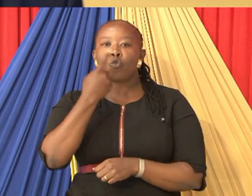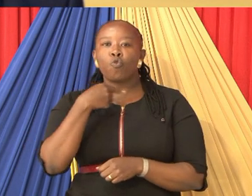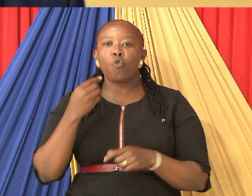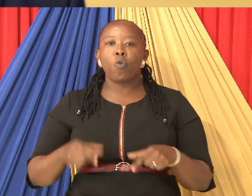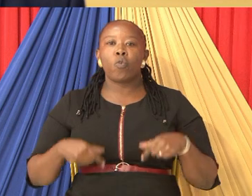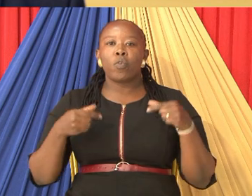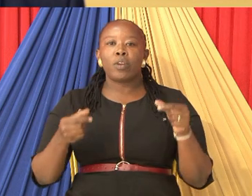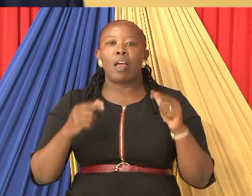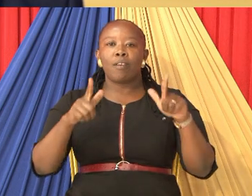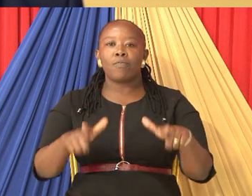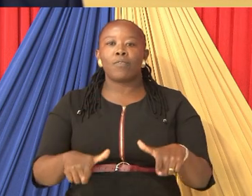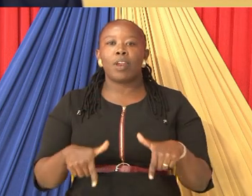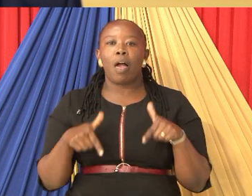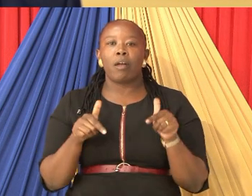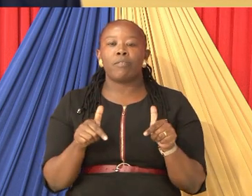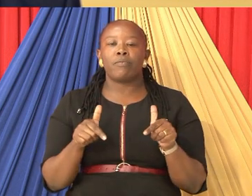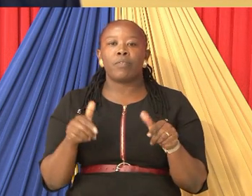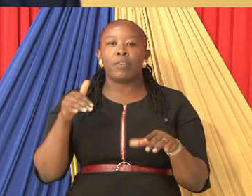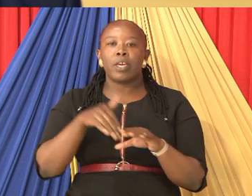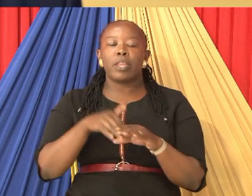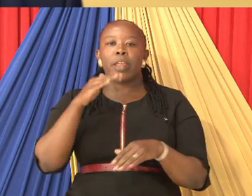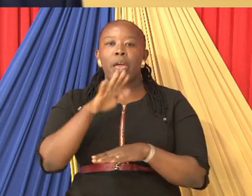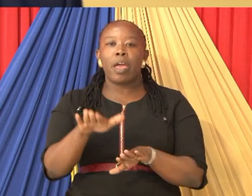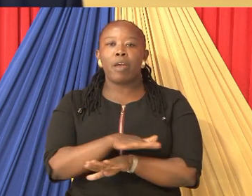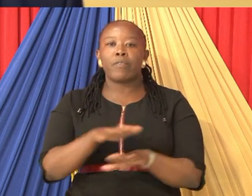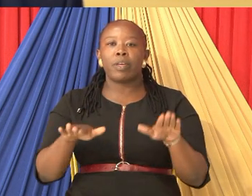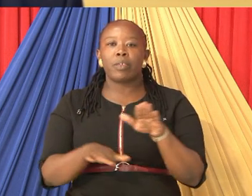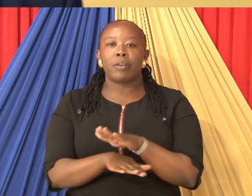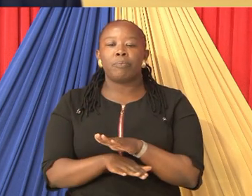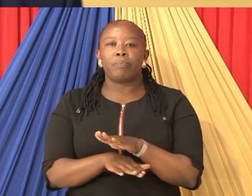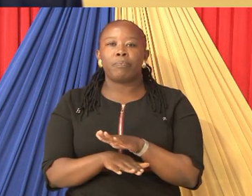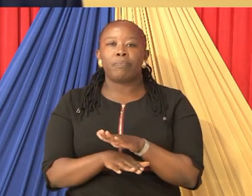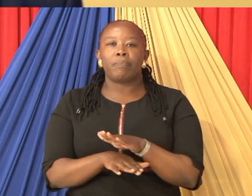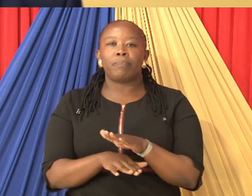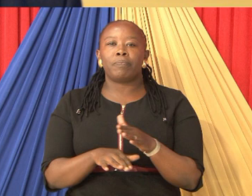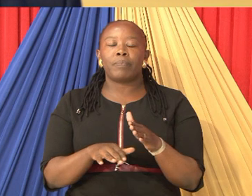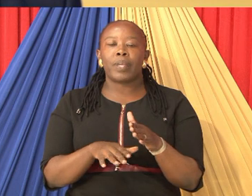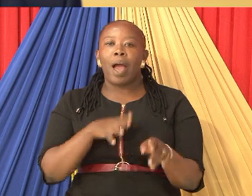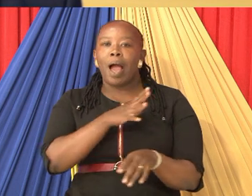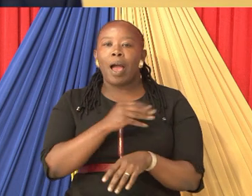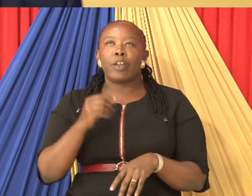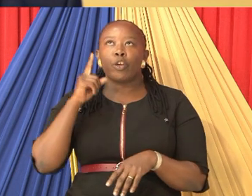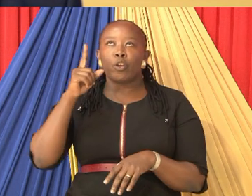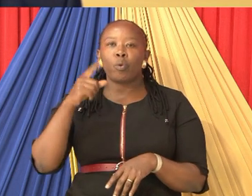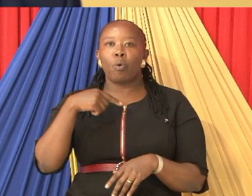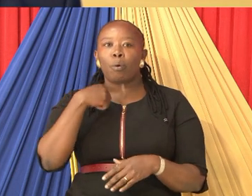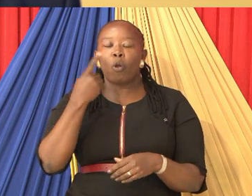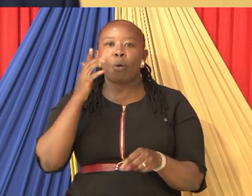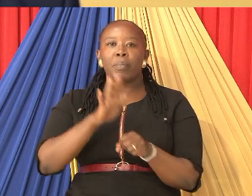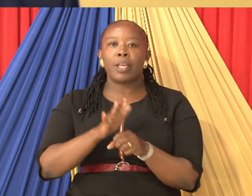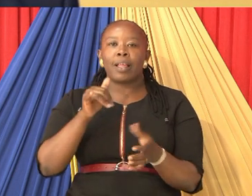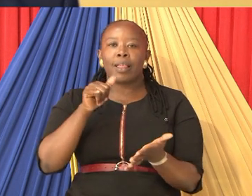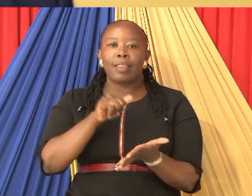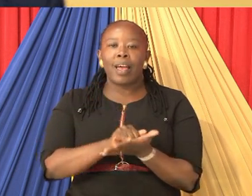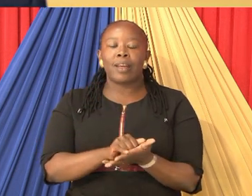na unaye tuongoza katika kila jambo na ambayo umetuahidi tunapopitia mazito na